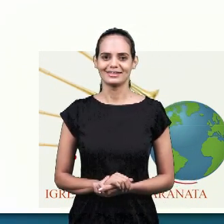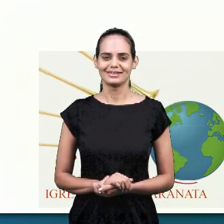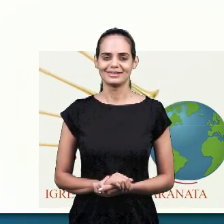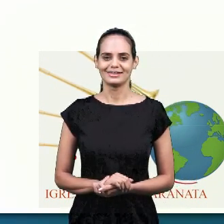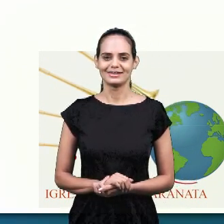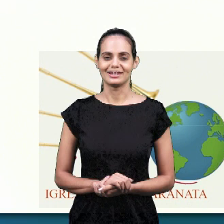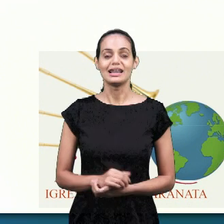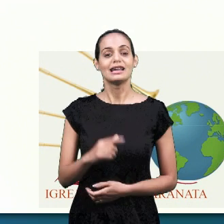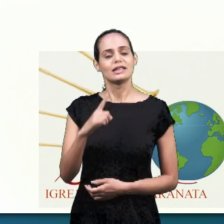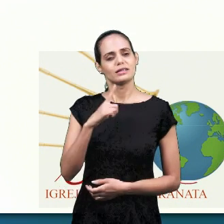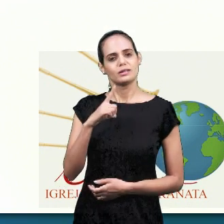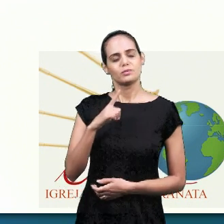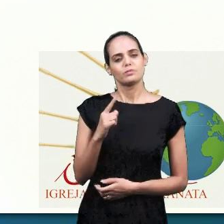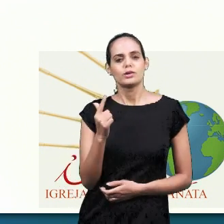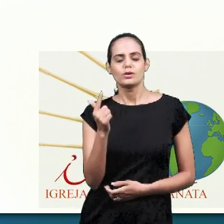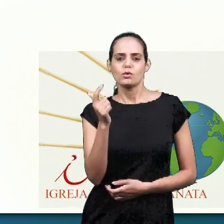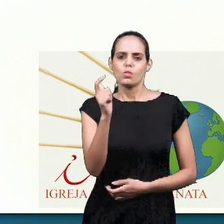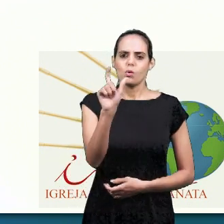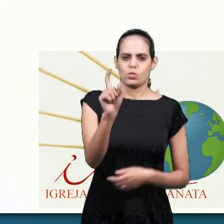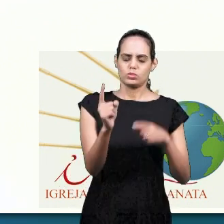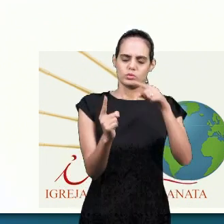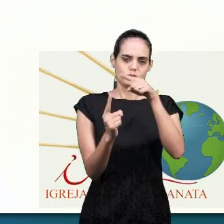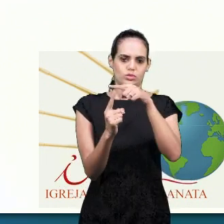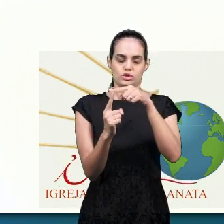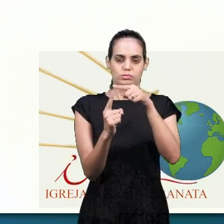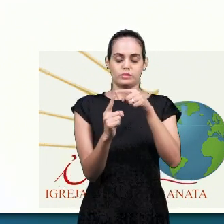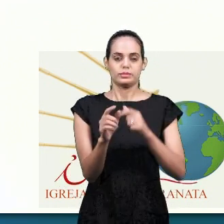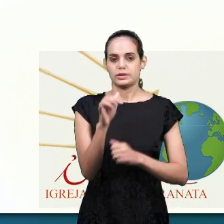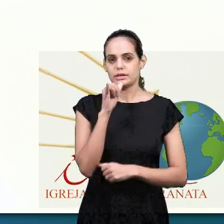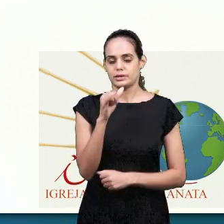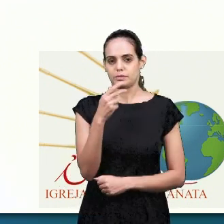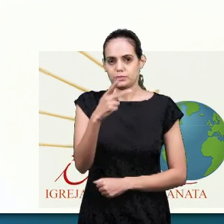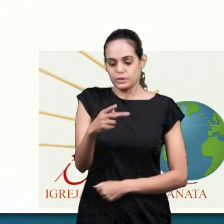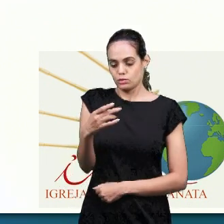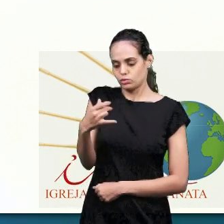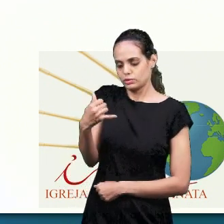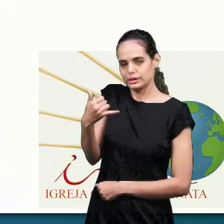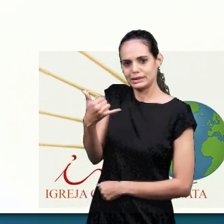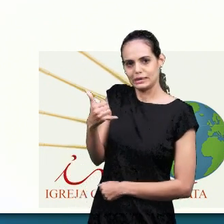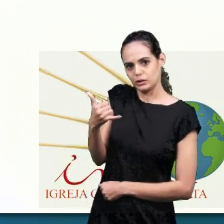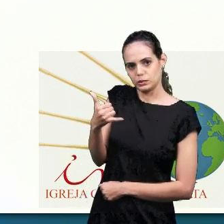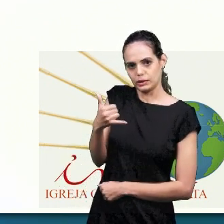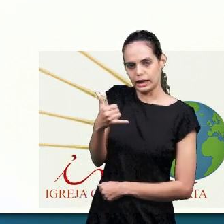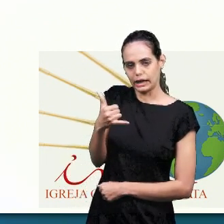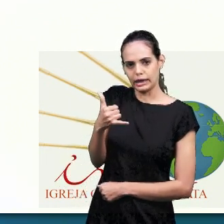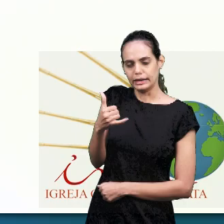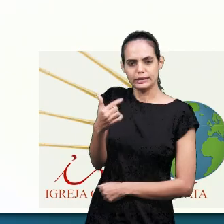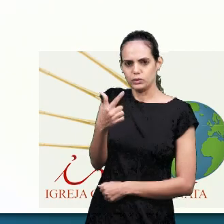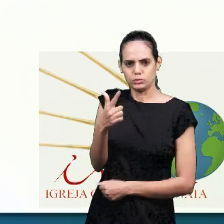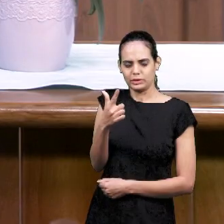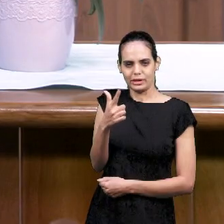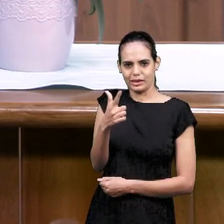Il y a une autre option aussi. Si votre smartphone, euh,